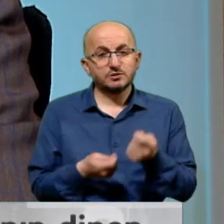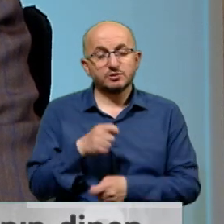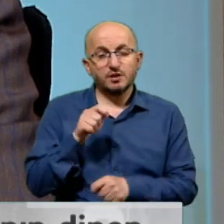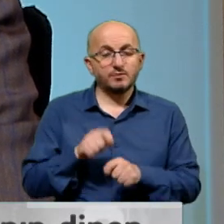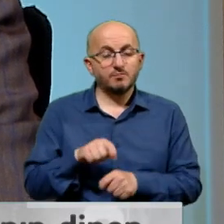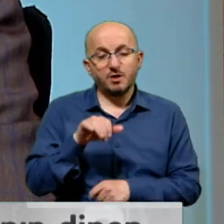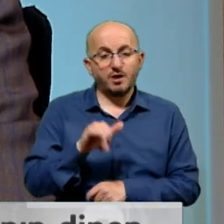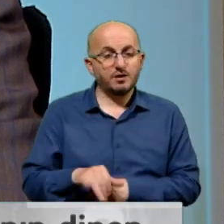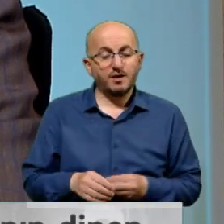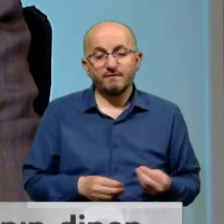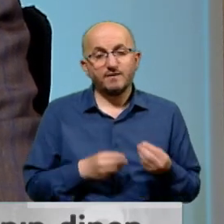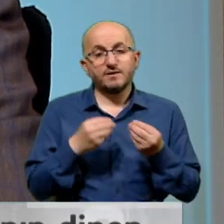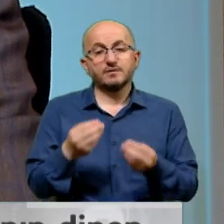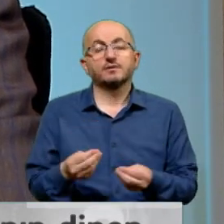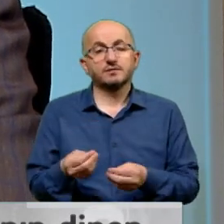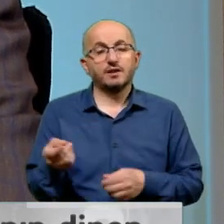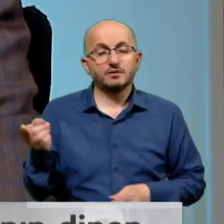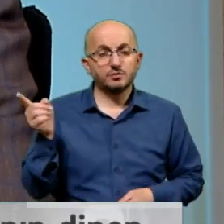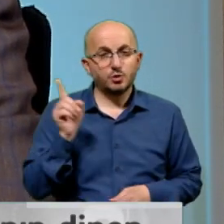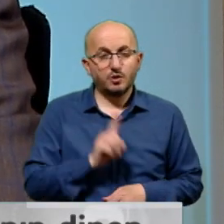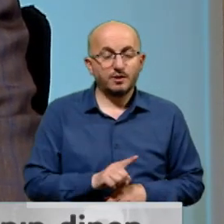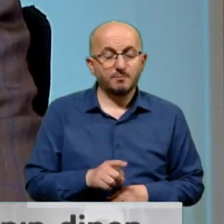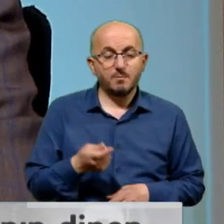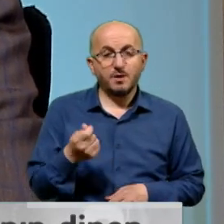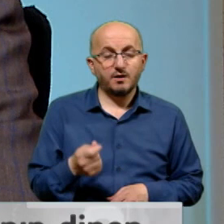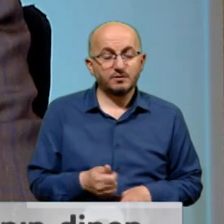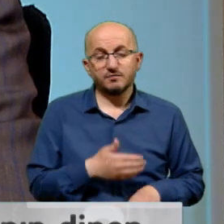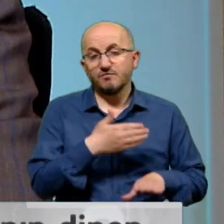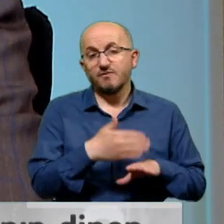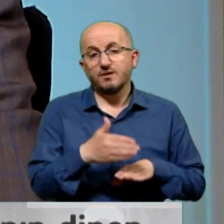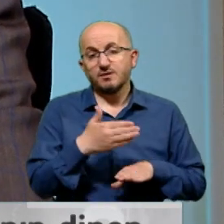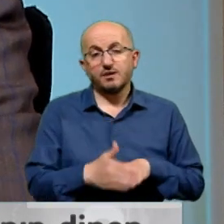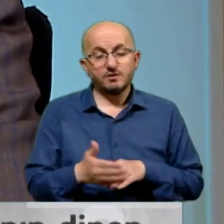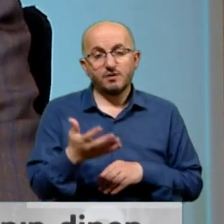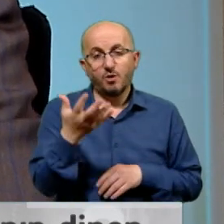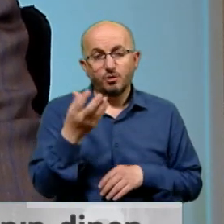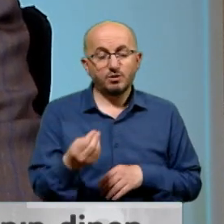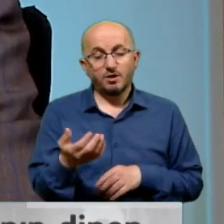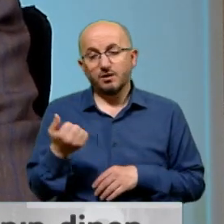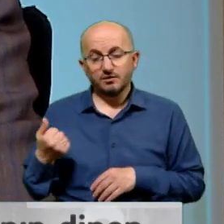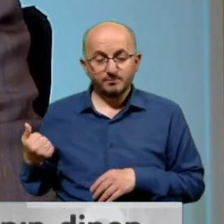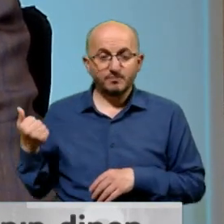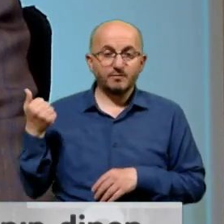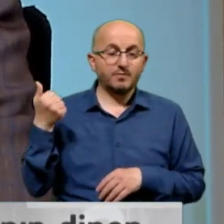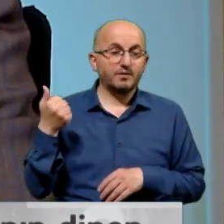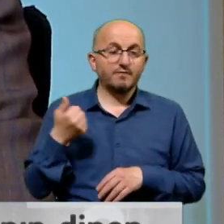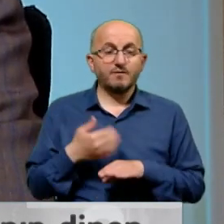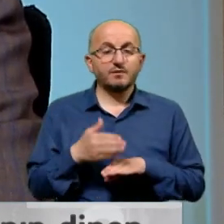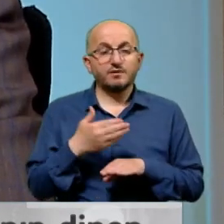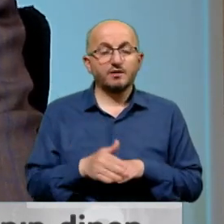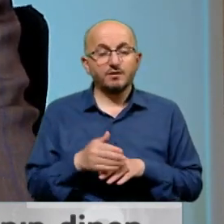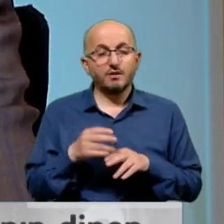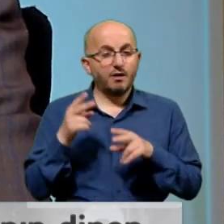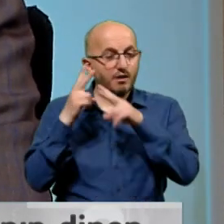hakkı tanındığından dolayı yine burada da paranın vadeli bir şekilde alınıp vadeli bir şekilde Hatta